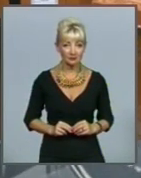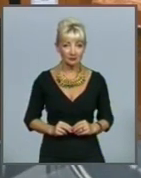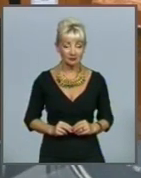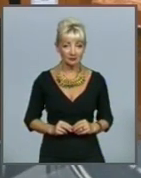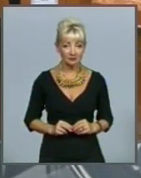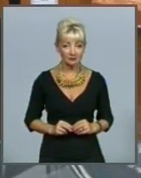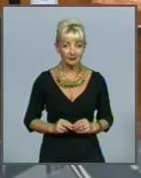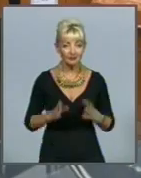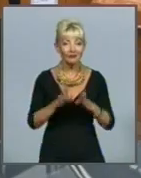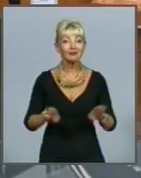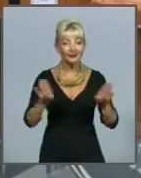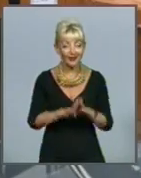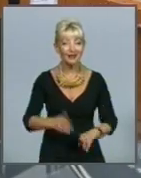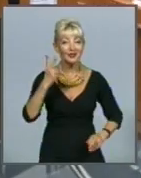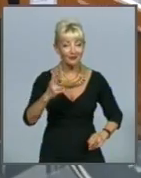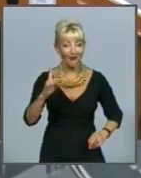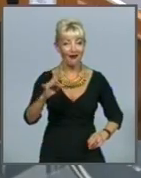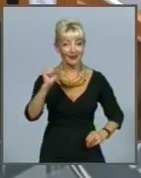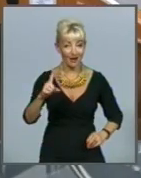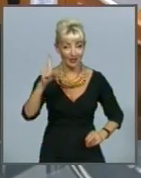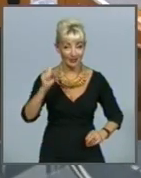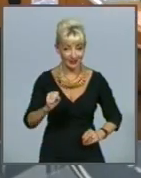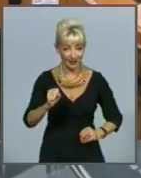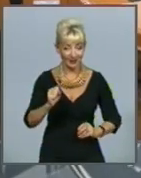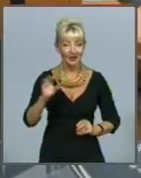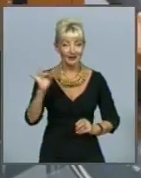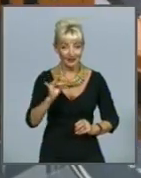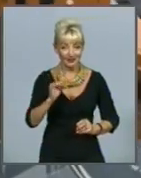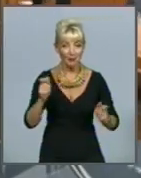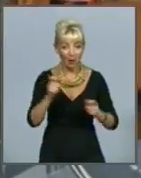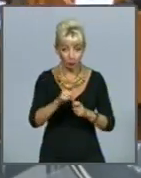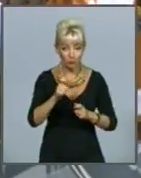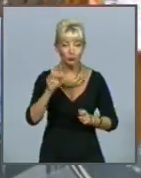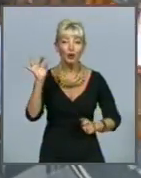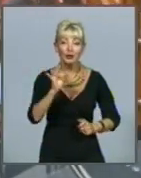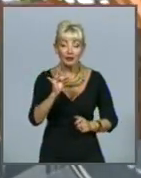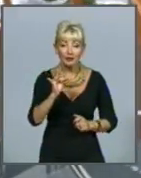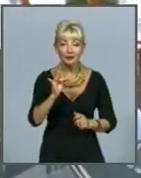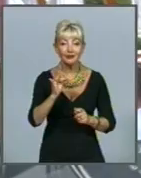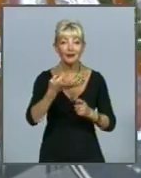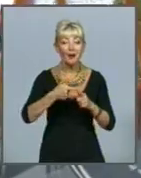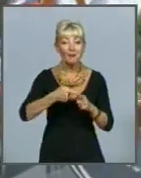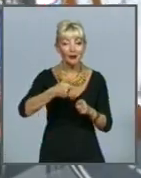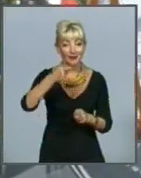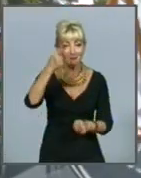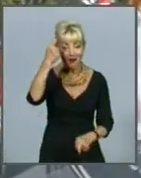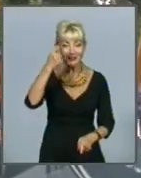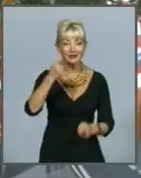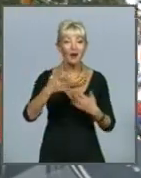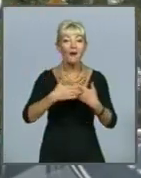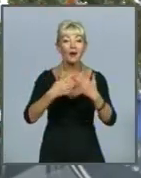Та два рази смикнути за мотузку. Візочок підіймається на висоту близько 8